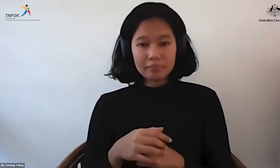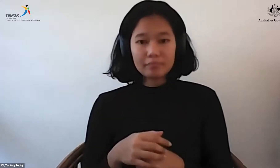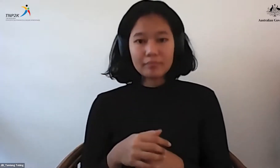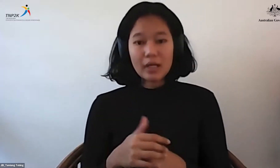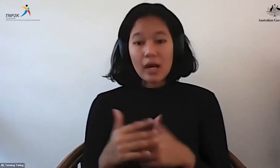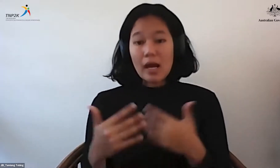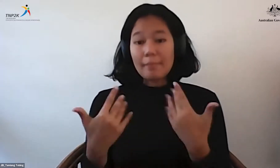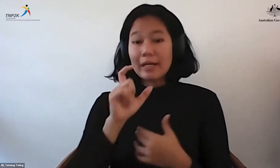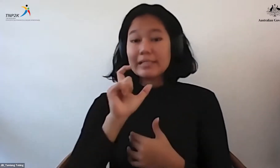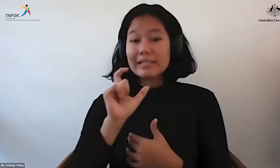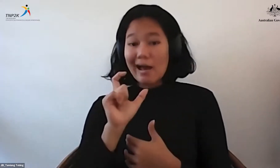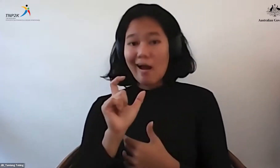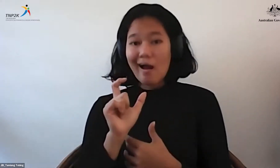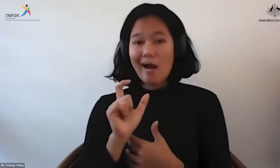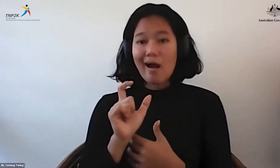Bagaimana caranya menggalang